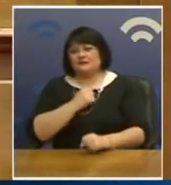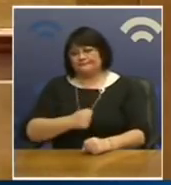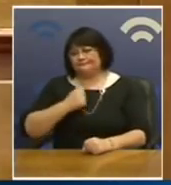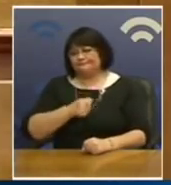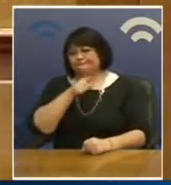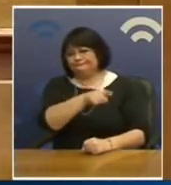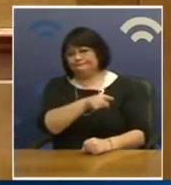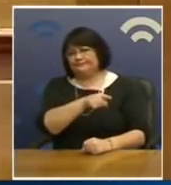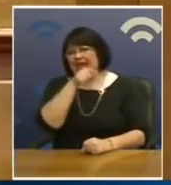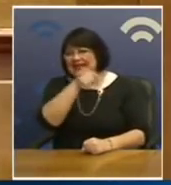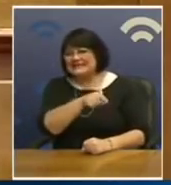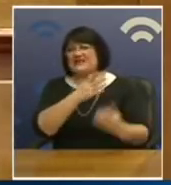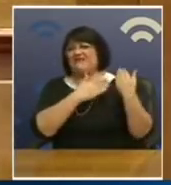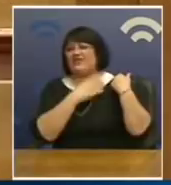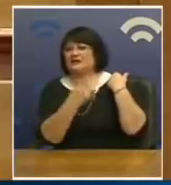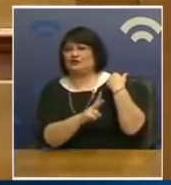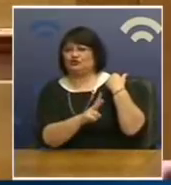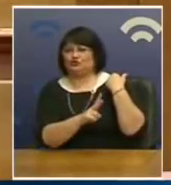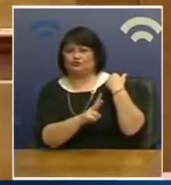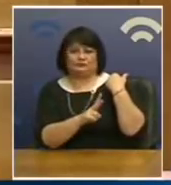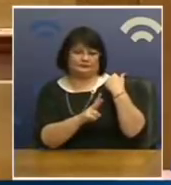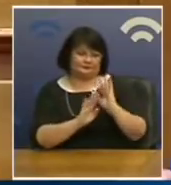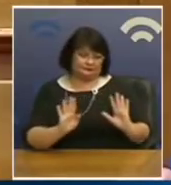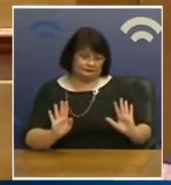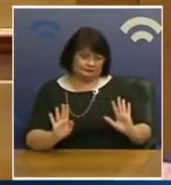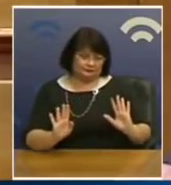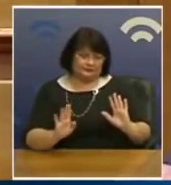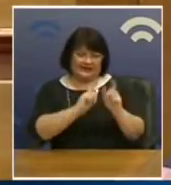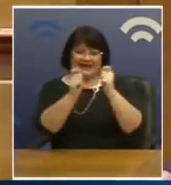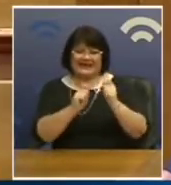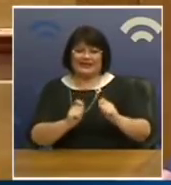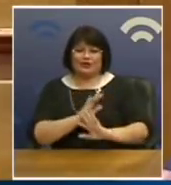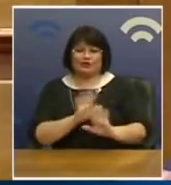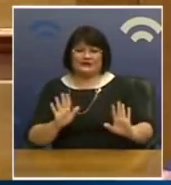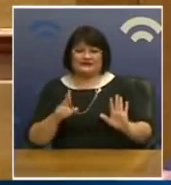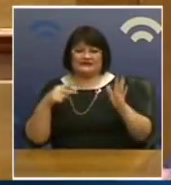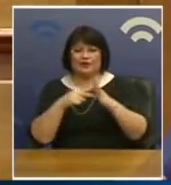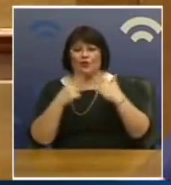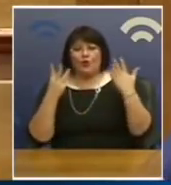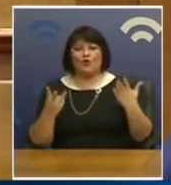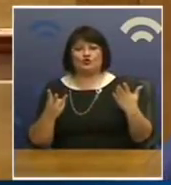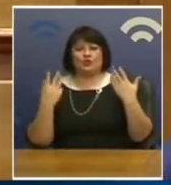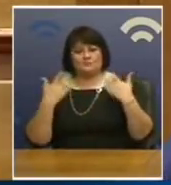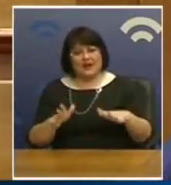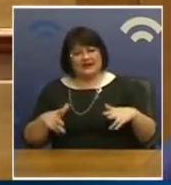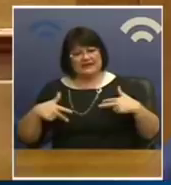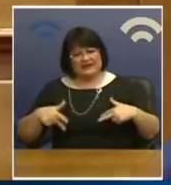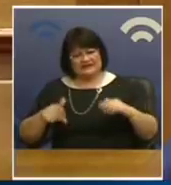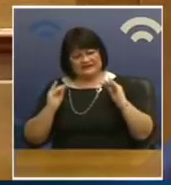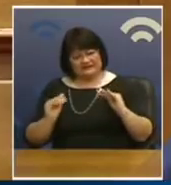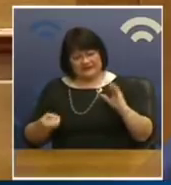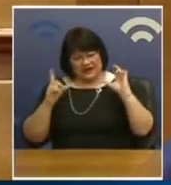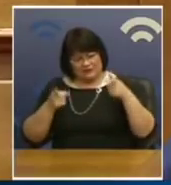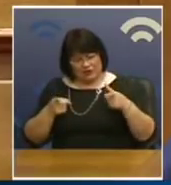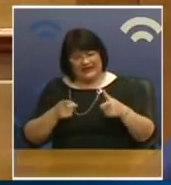να χρεωθείτε μετά την αναθεώρηση παροδία του 8, εσείς κυβερνάγατε και τότε, και μια